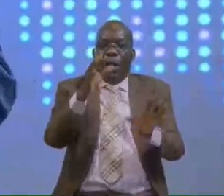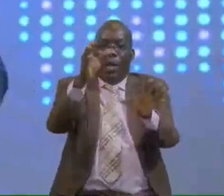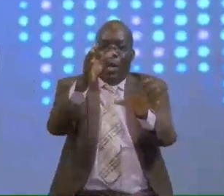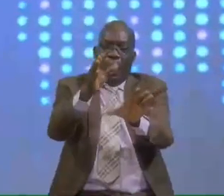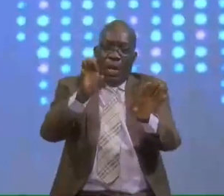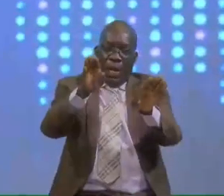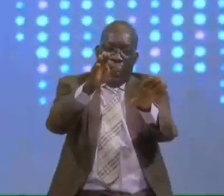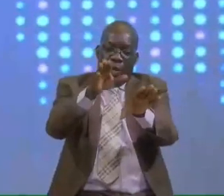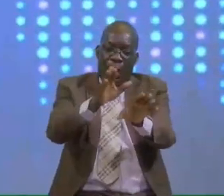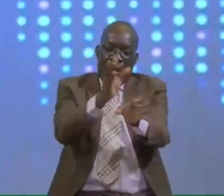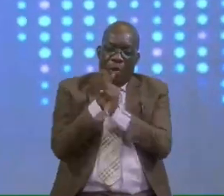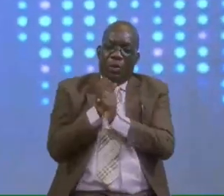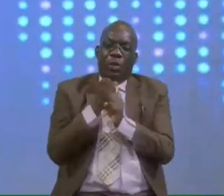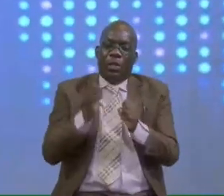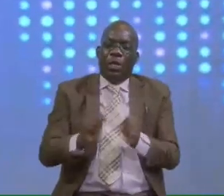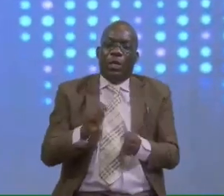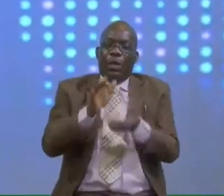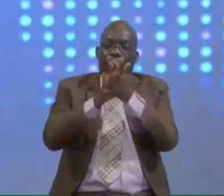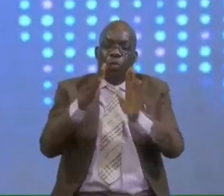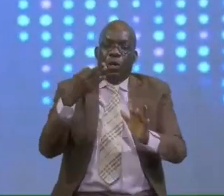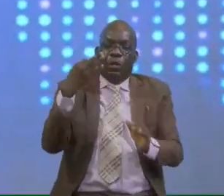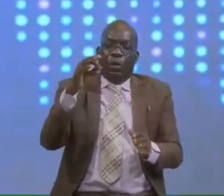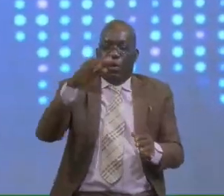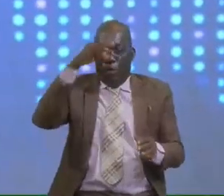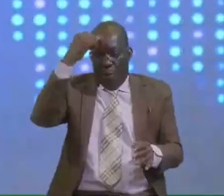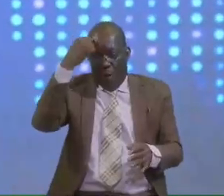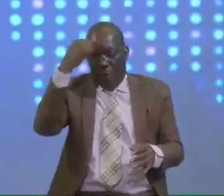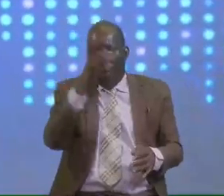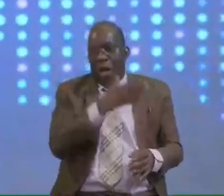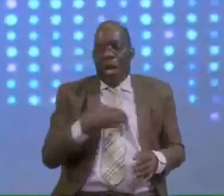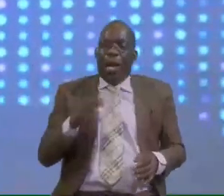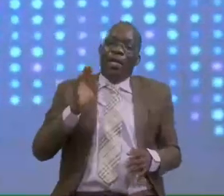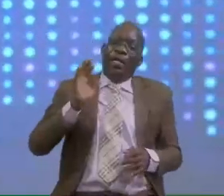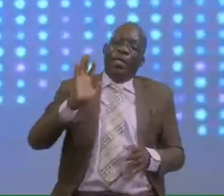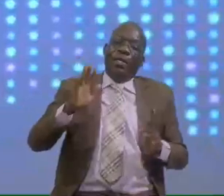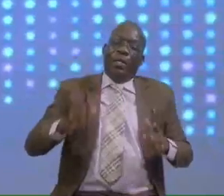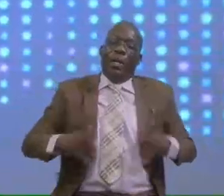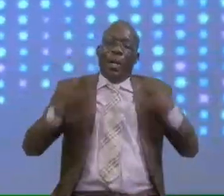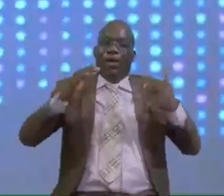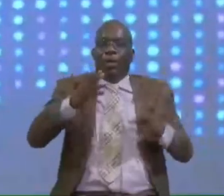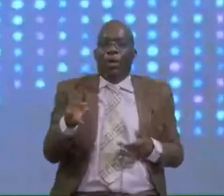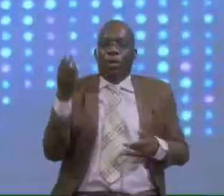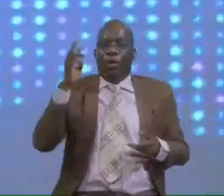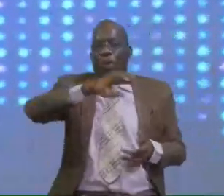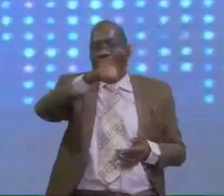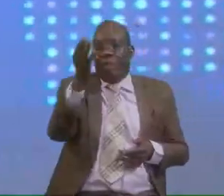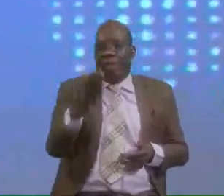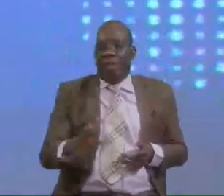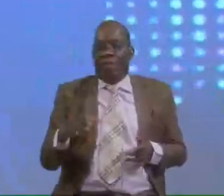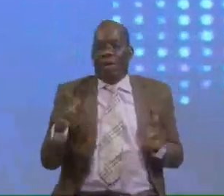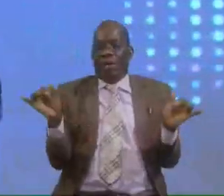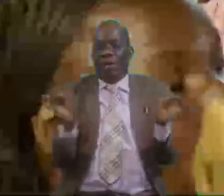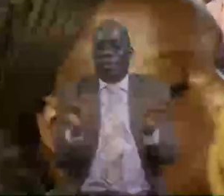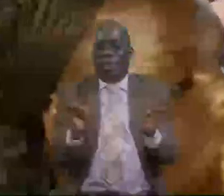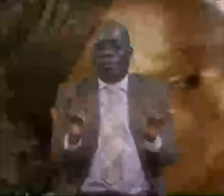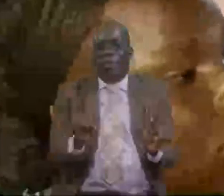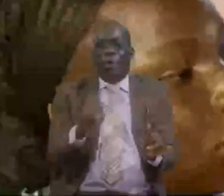la présence, la paix du cœur, et sa vie n'a plus jamais été la même.